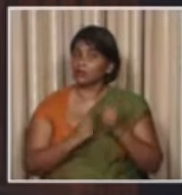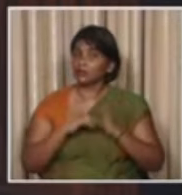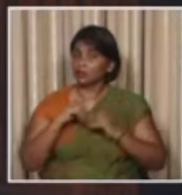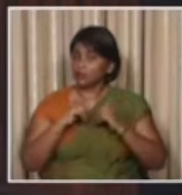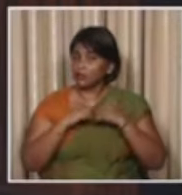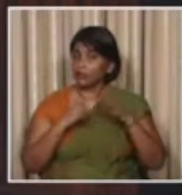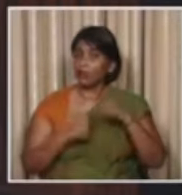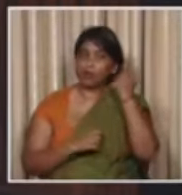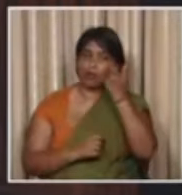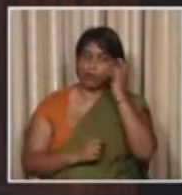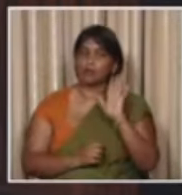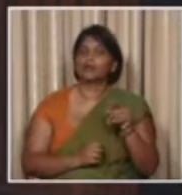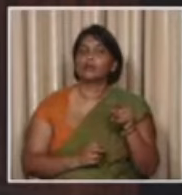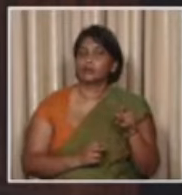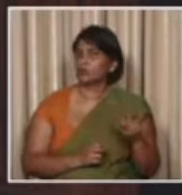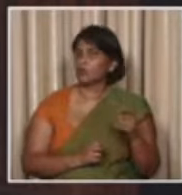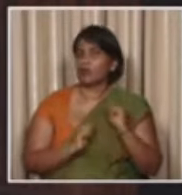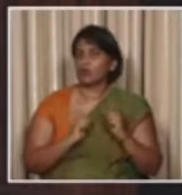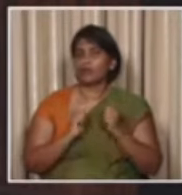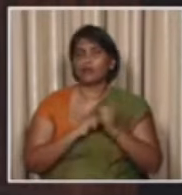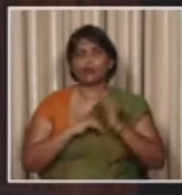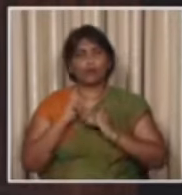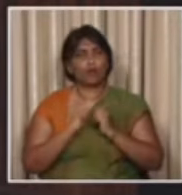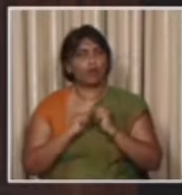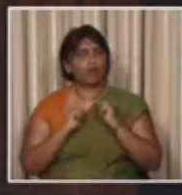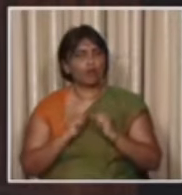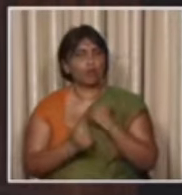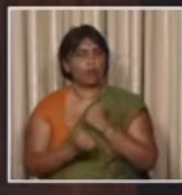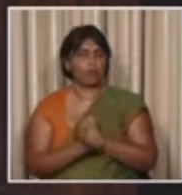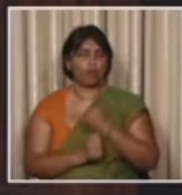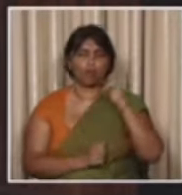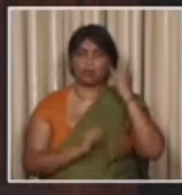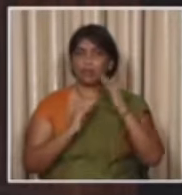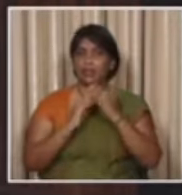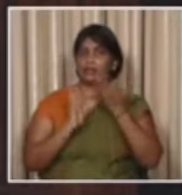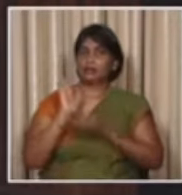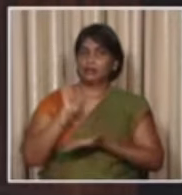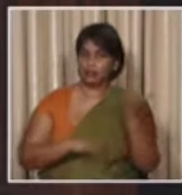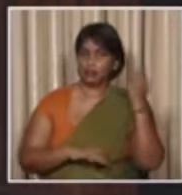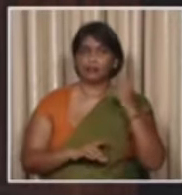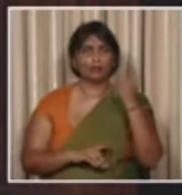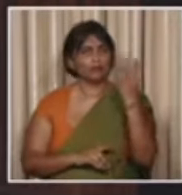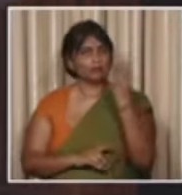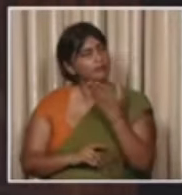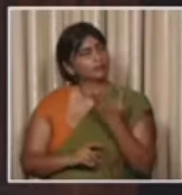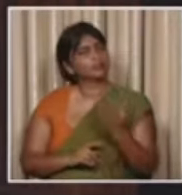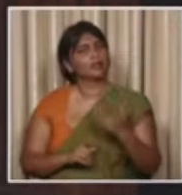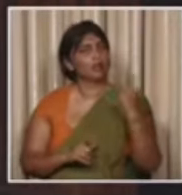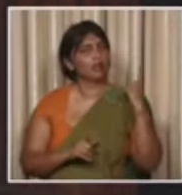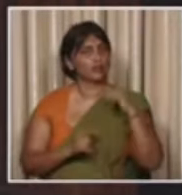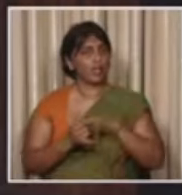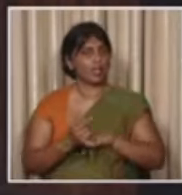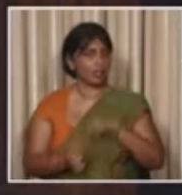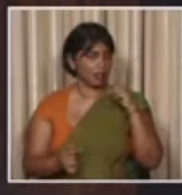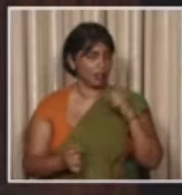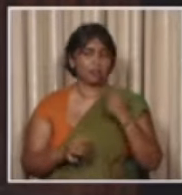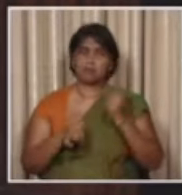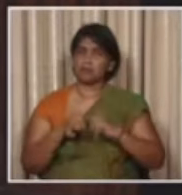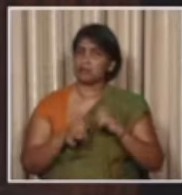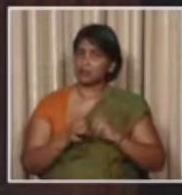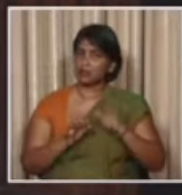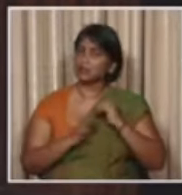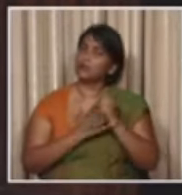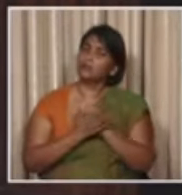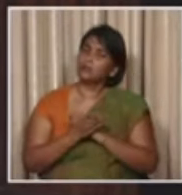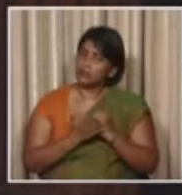මේක හොයාගන්න ඕනේ. මොකද්ද කරේ, කවුද කරේ? දැන් පොලිස්පති කෙනෙක් ගෙදර ගිහිල්ලා ඉන්නවා. තව කීප දෙනෙක් ආරක්ෂක ලේකම්ට ප්‍රශ්න ඇති වෙලා තියෙනවා. ඒ